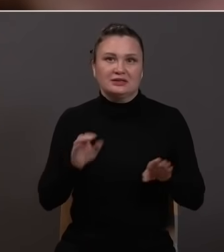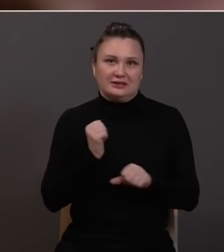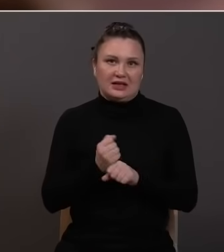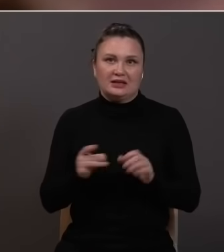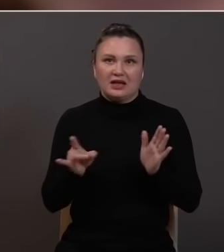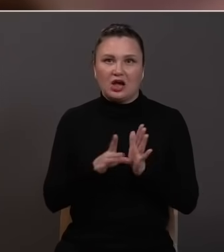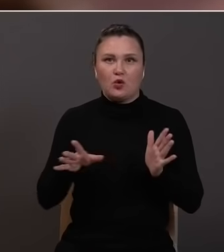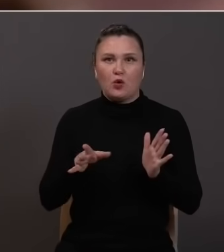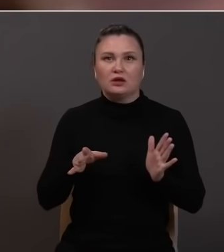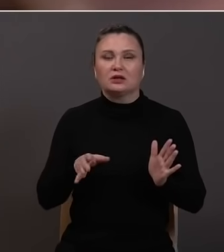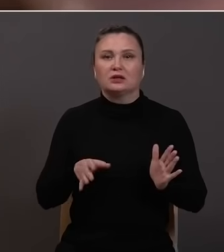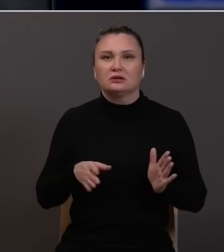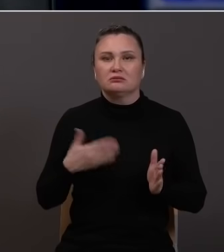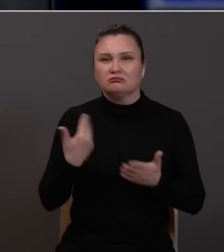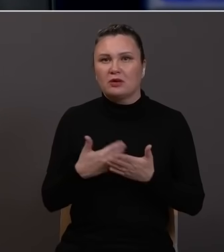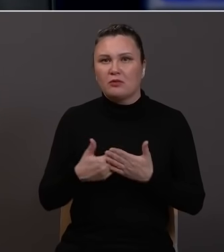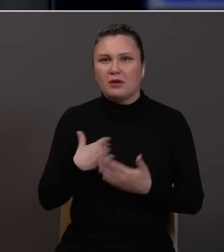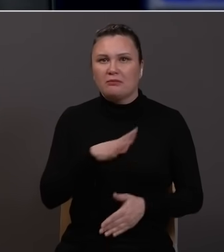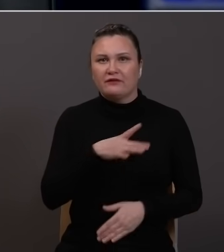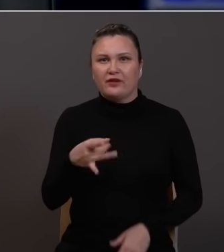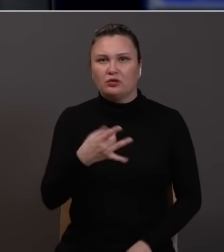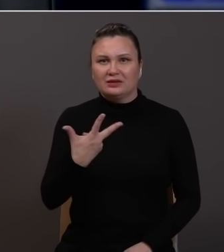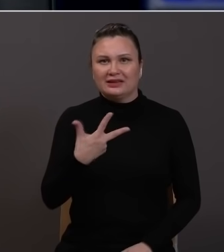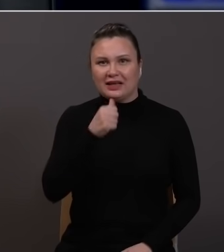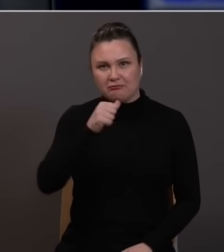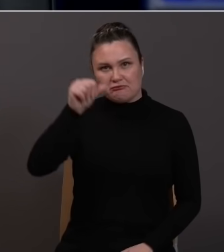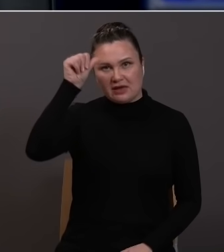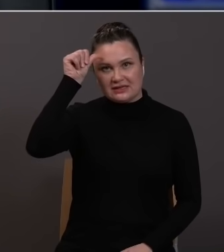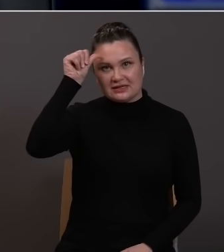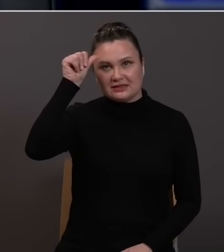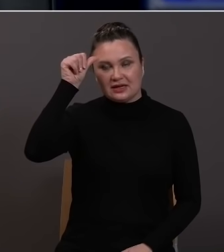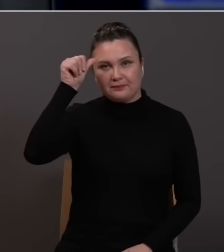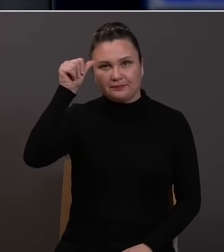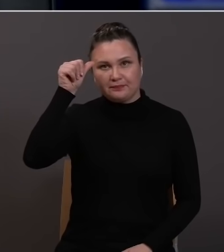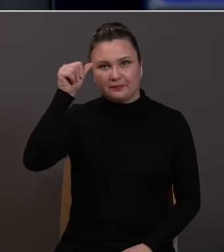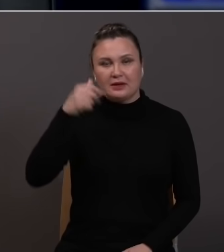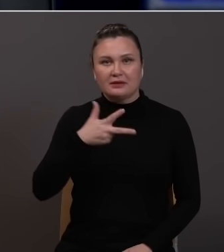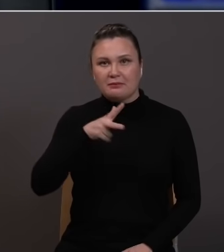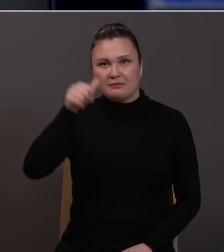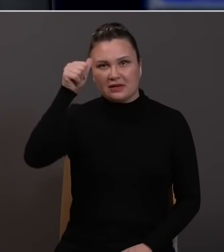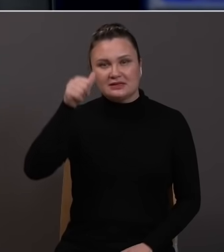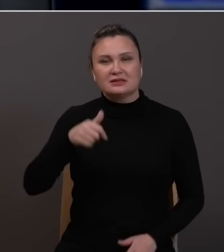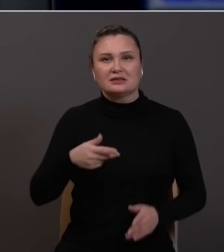рекорд. По-моему, мы были в районе 3 месяцев. Мы проехали